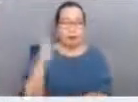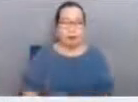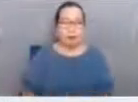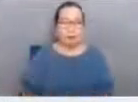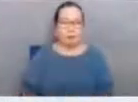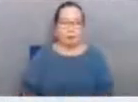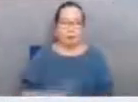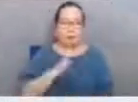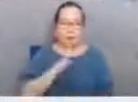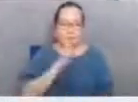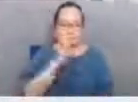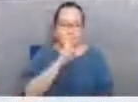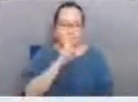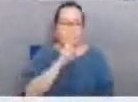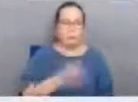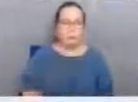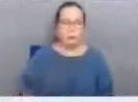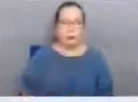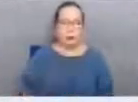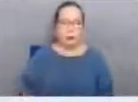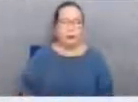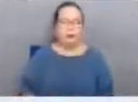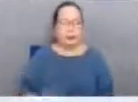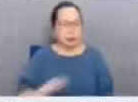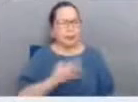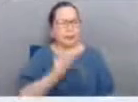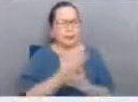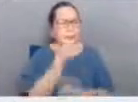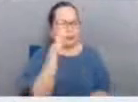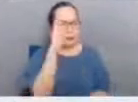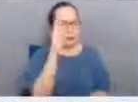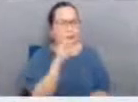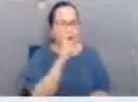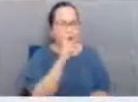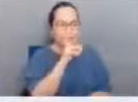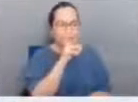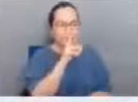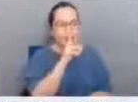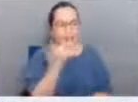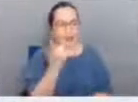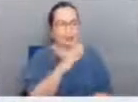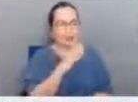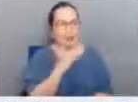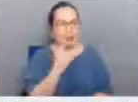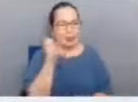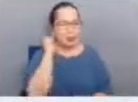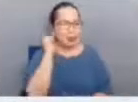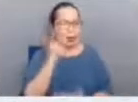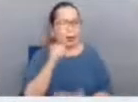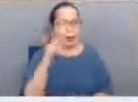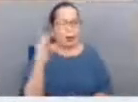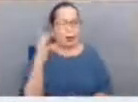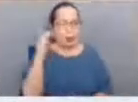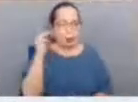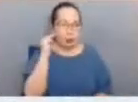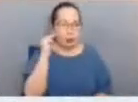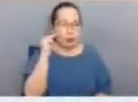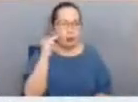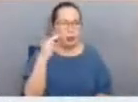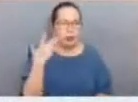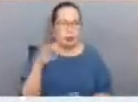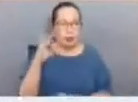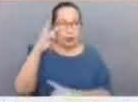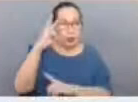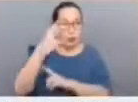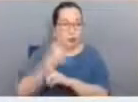kahapon. Nakalakay din dito ang ilang mga lituntunin para sa mga pasahero kagaya na lamang ng no QR code, no face mask,